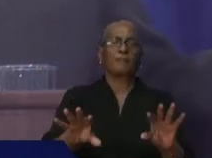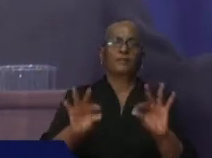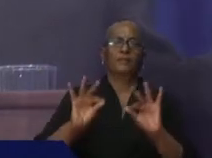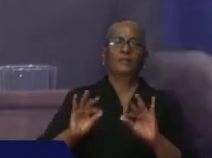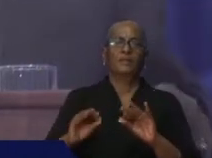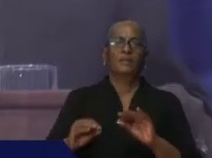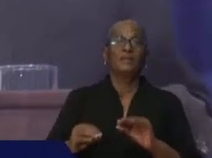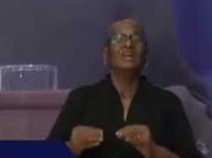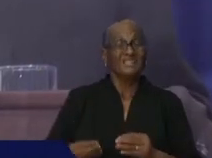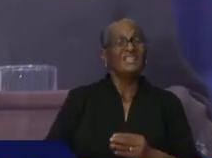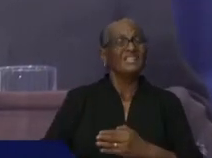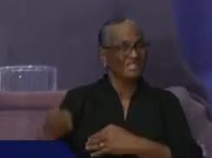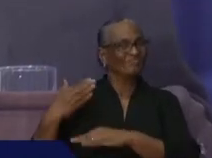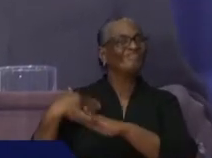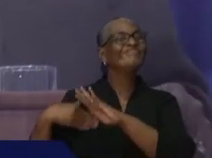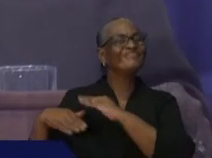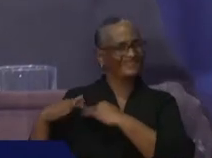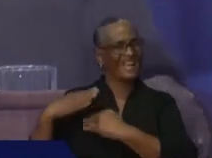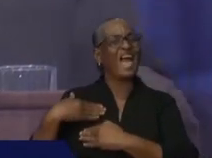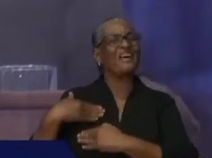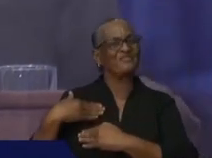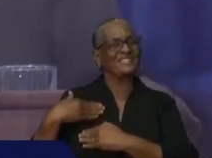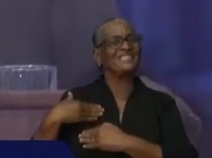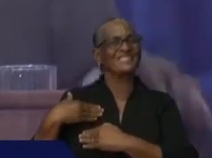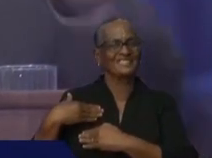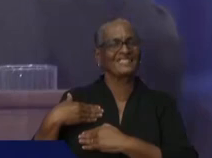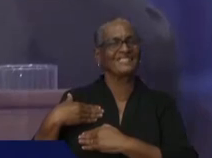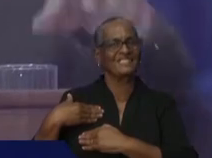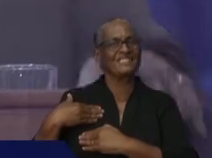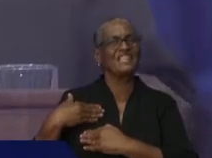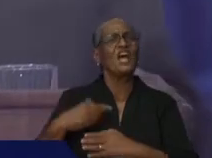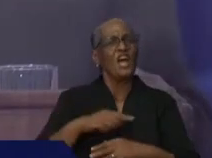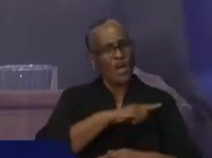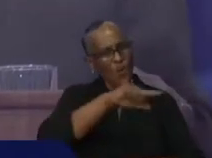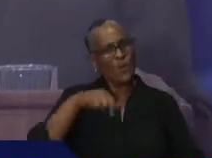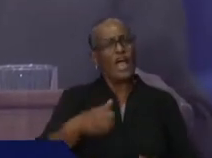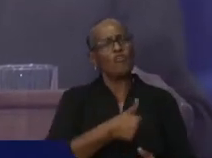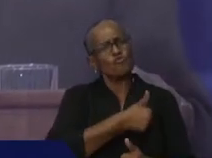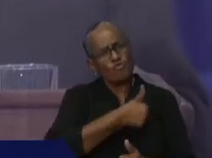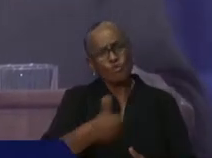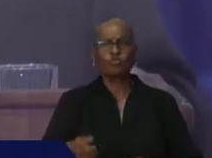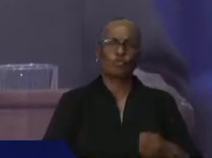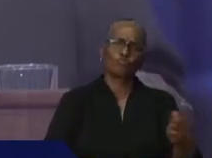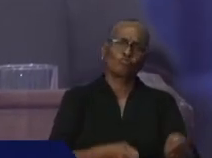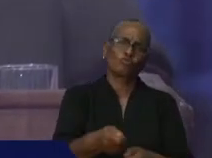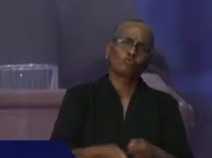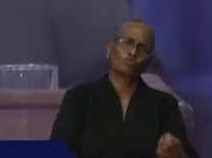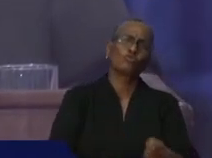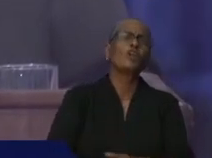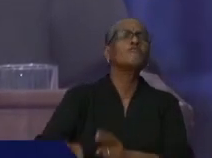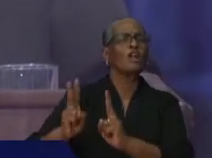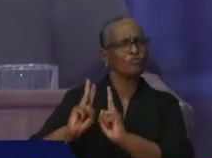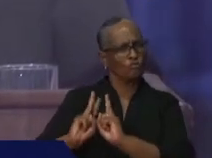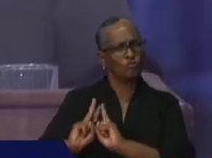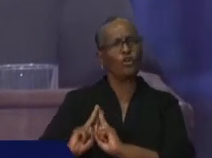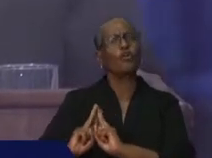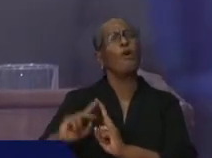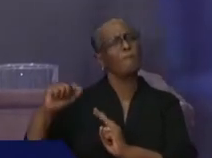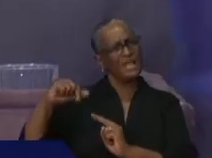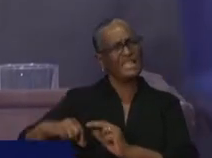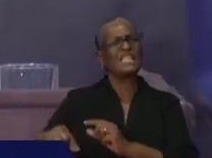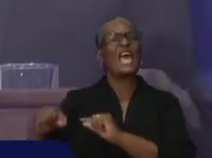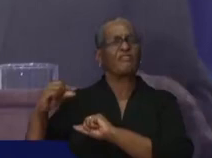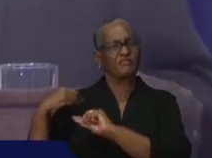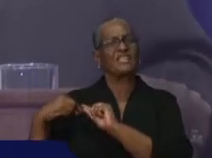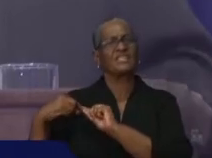we overgenomen hebben. En wij gaan als goede bestuurders verantwoordelijk om met het erfenis. Natuurlijk